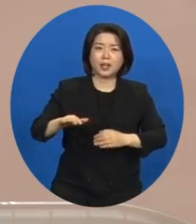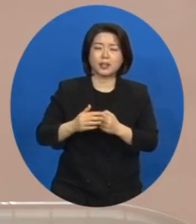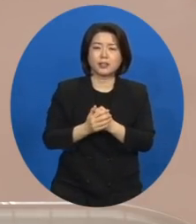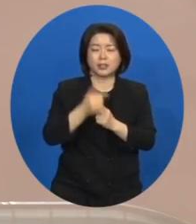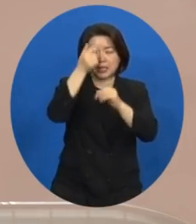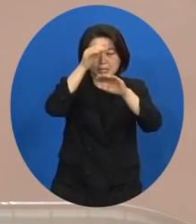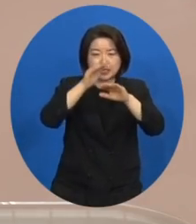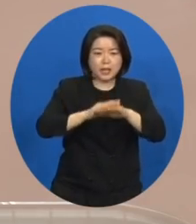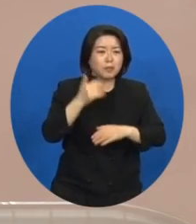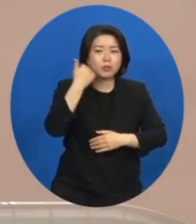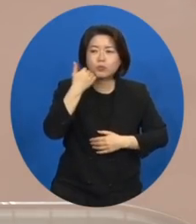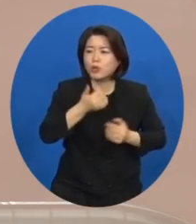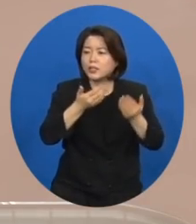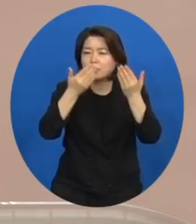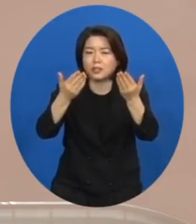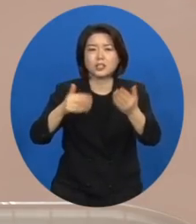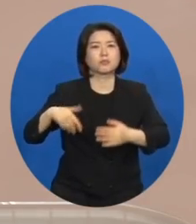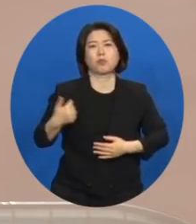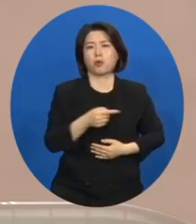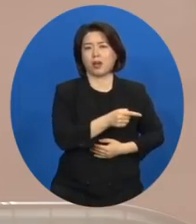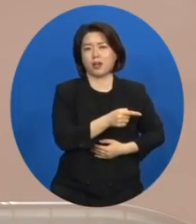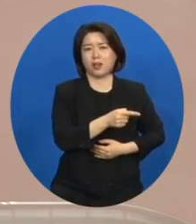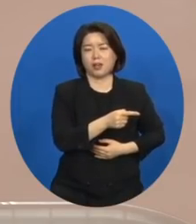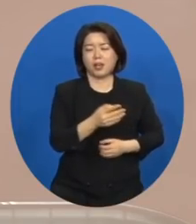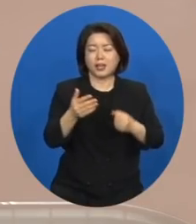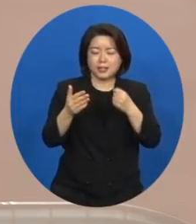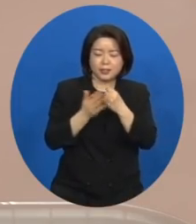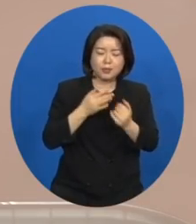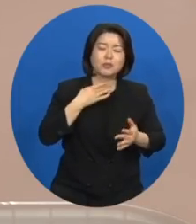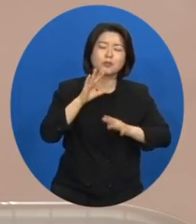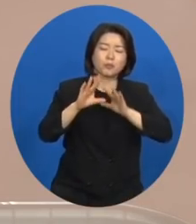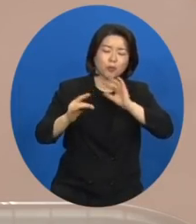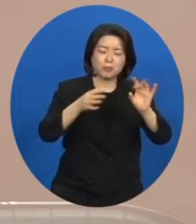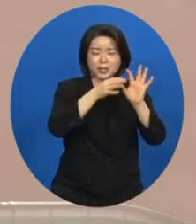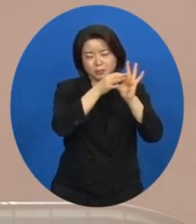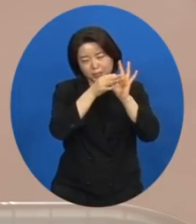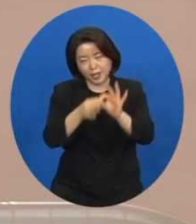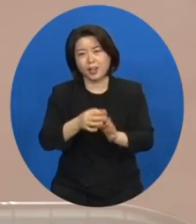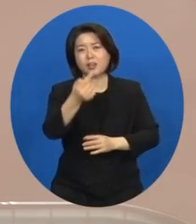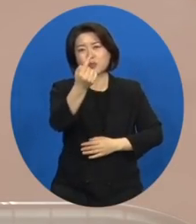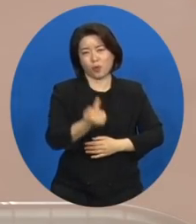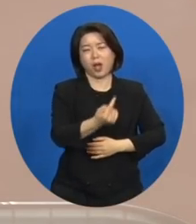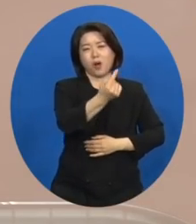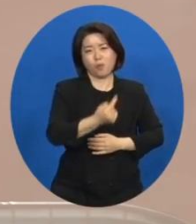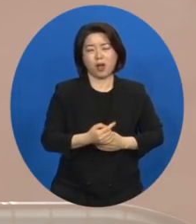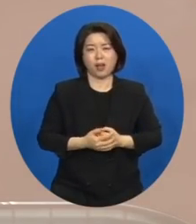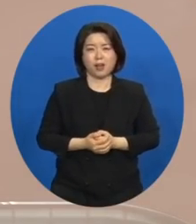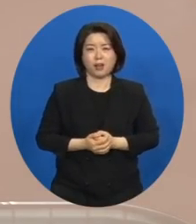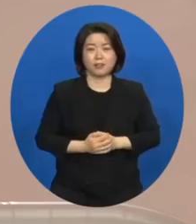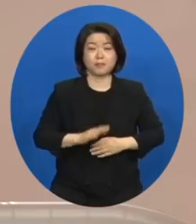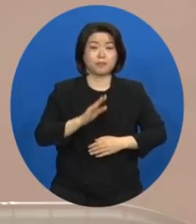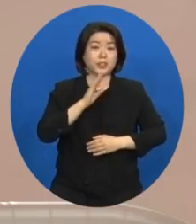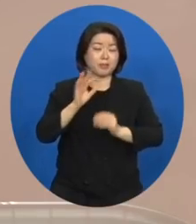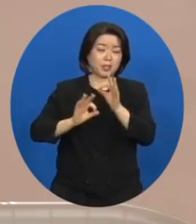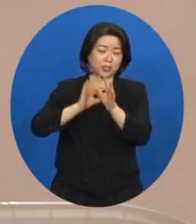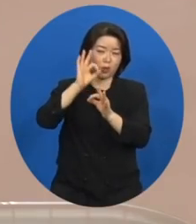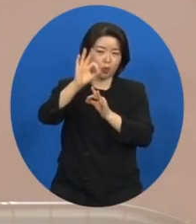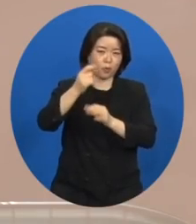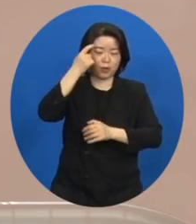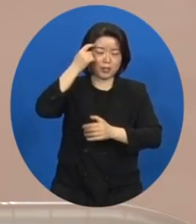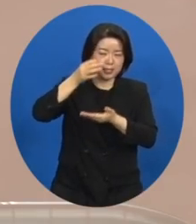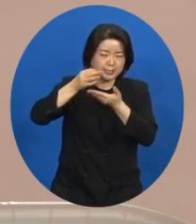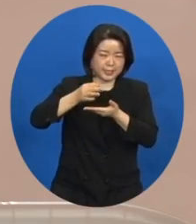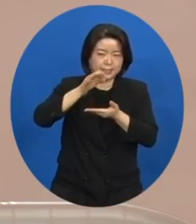못함으로써 그래서 목마름이 계속 보는 겁니다 참된 영원한 가치가 있는 예배에 대해서 예배